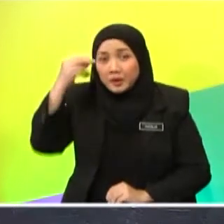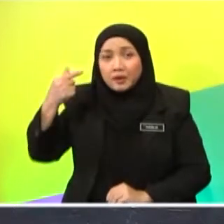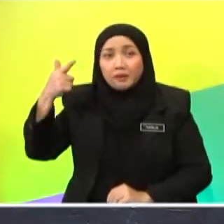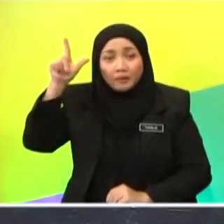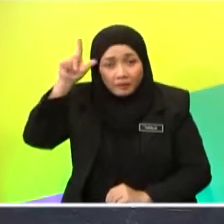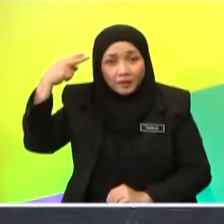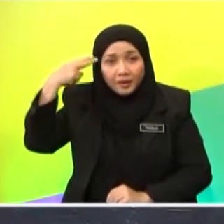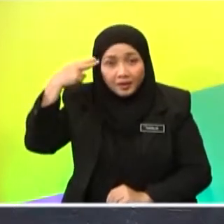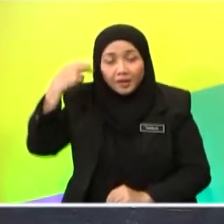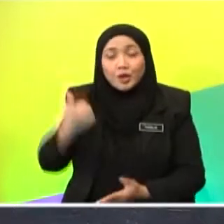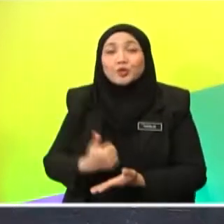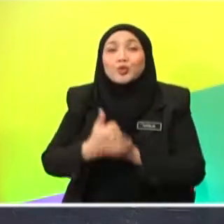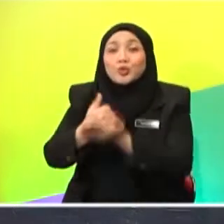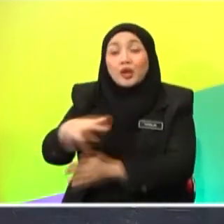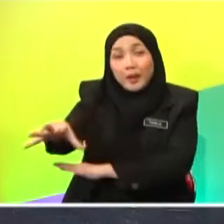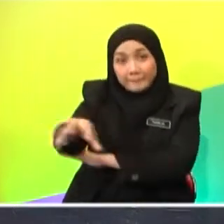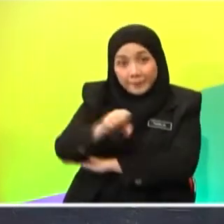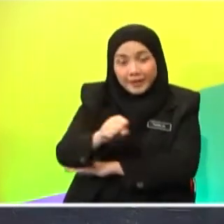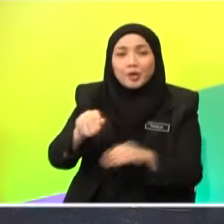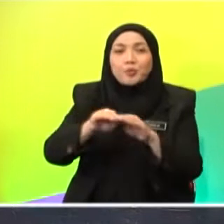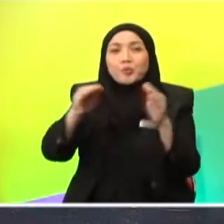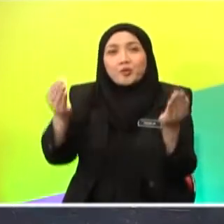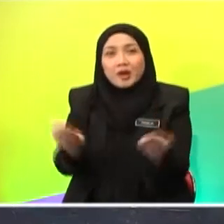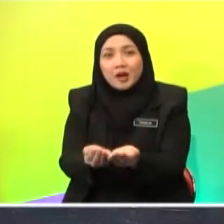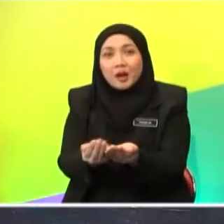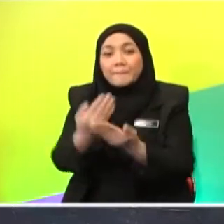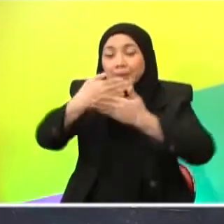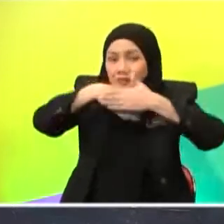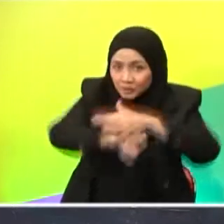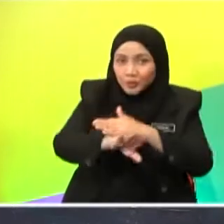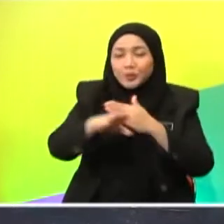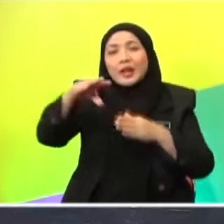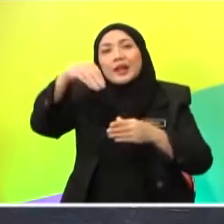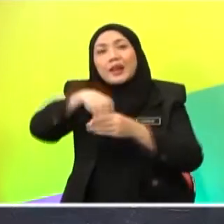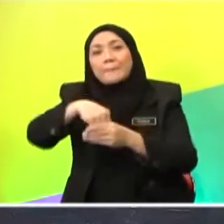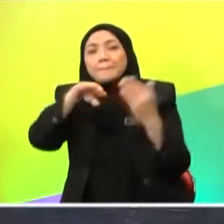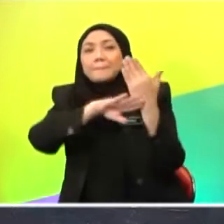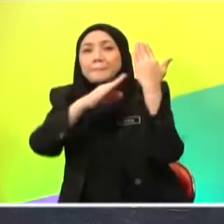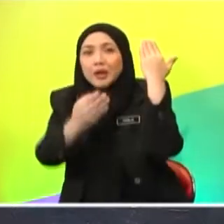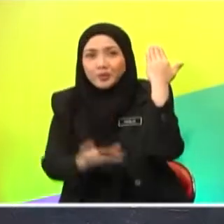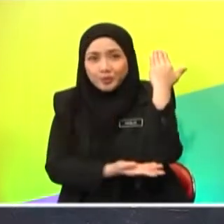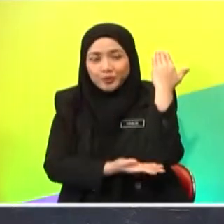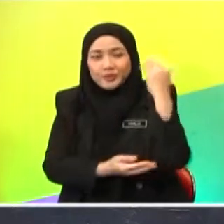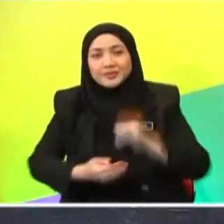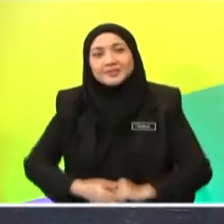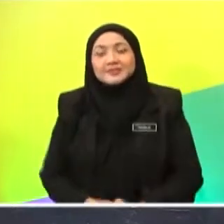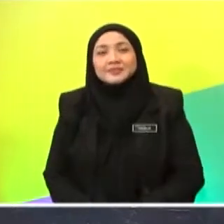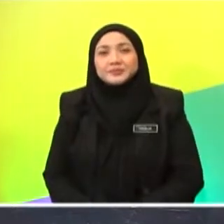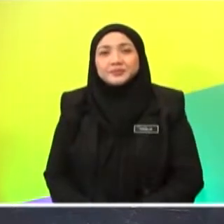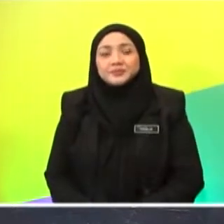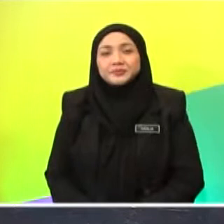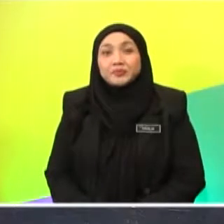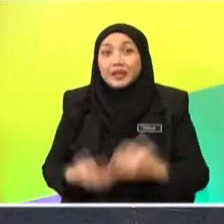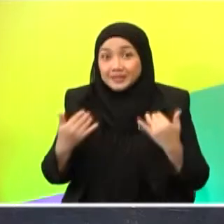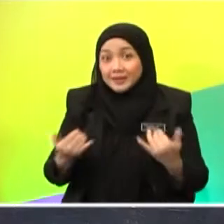masuk ke dalam aja Gowa saya kalau bola Sasuke yang warna oke bye rugi saya masukkan ke